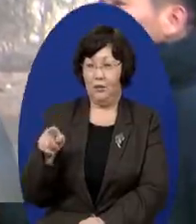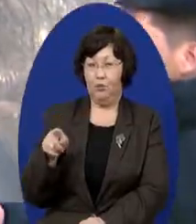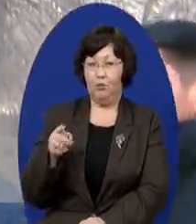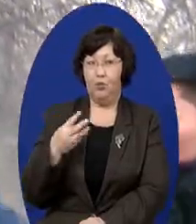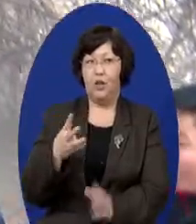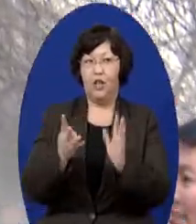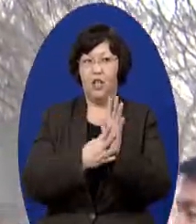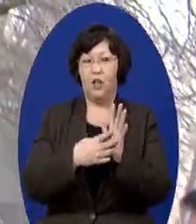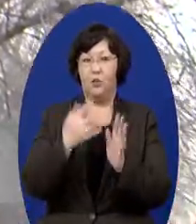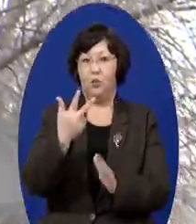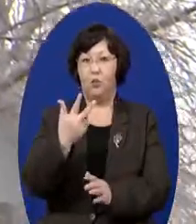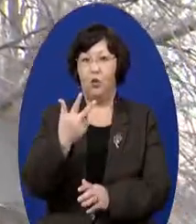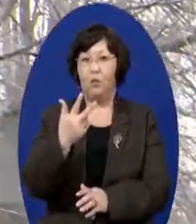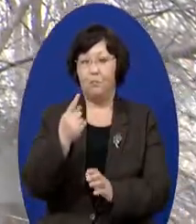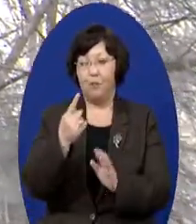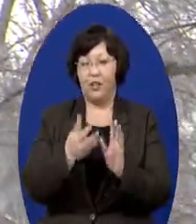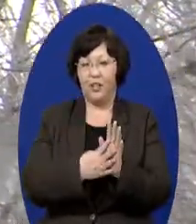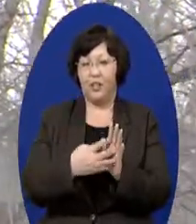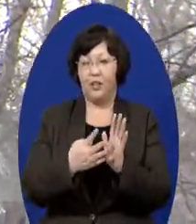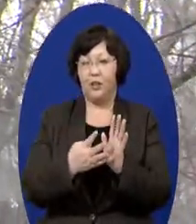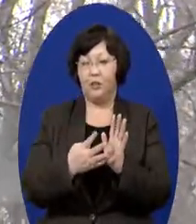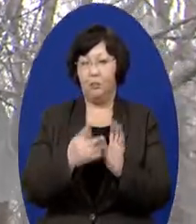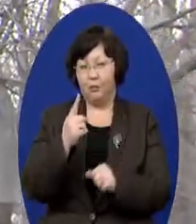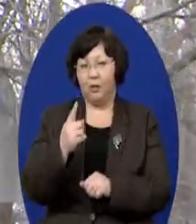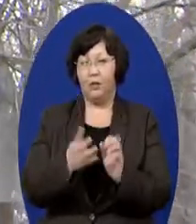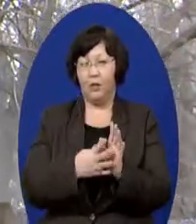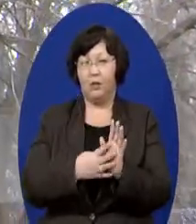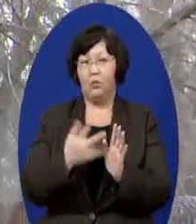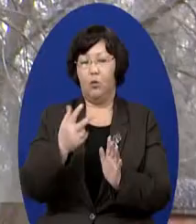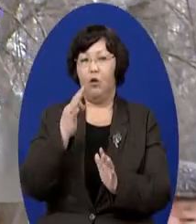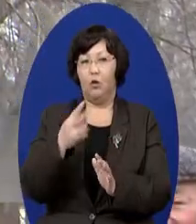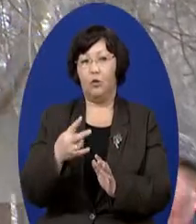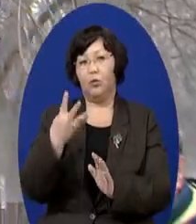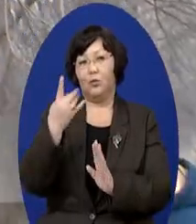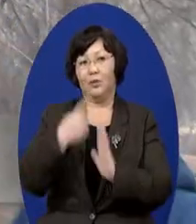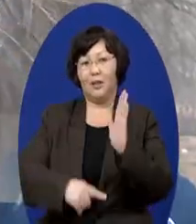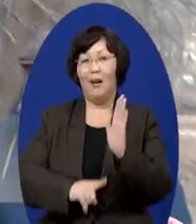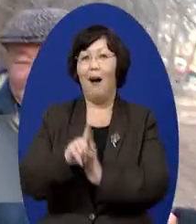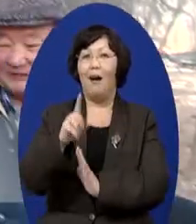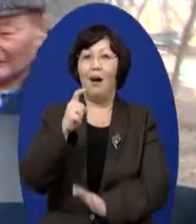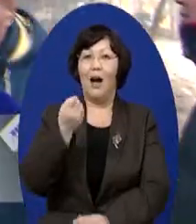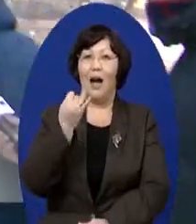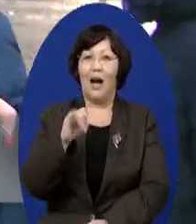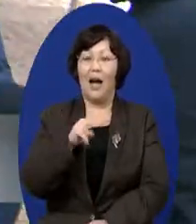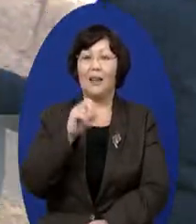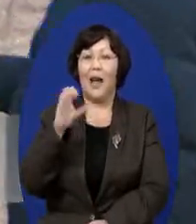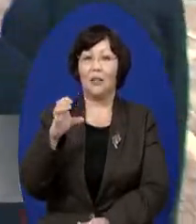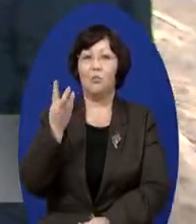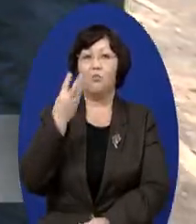93 оны 5 сарын 4 сарын 5-нд үрээр тарьсан хайлаас мод байгаа юм. Энэ одоо тэр ихэнх хүртэл энэ